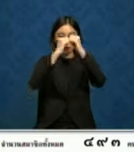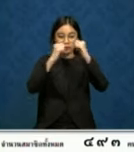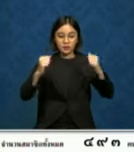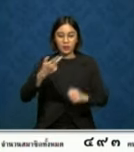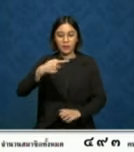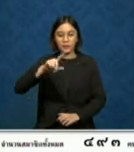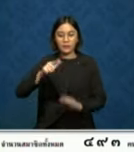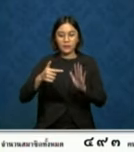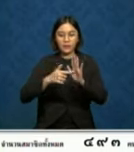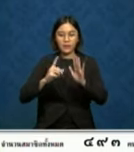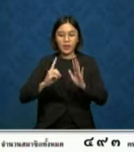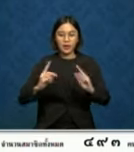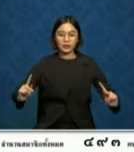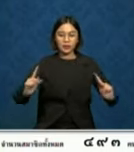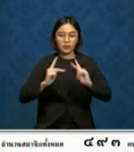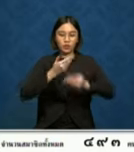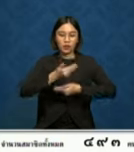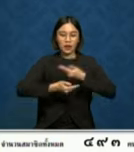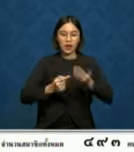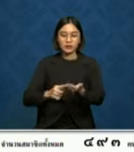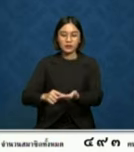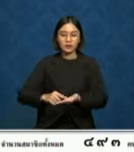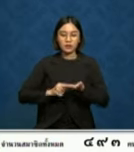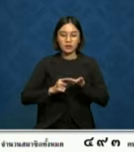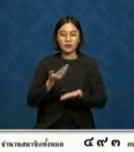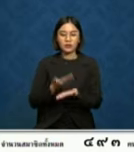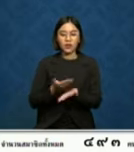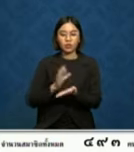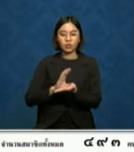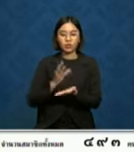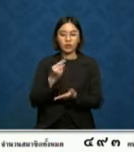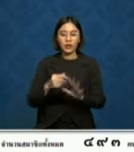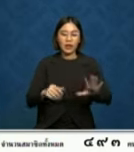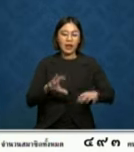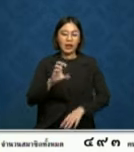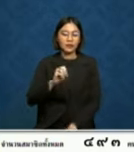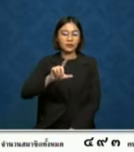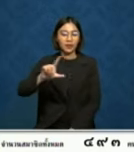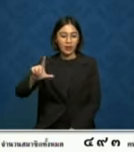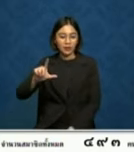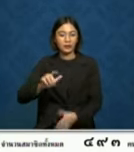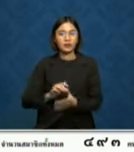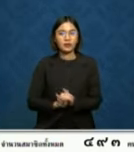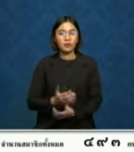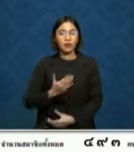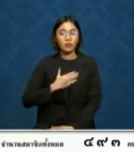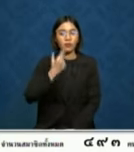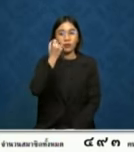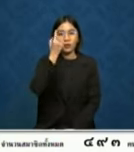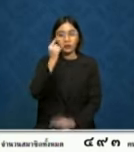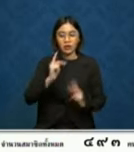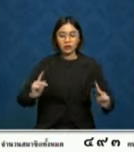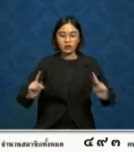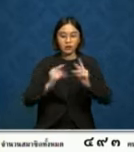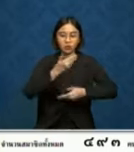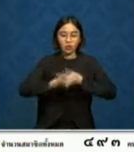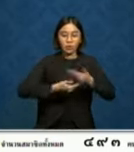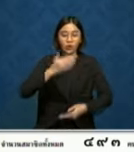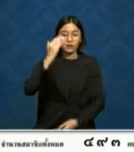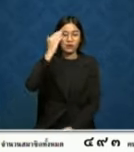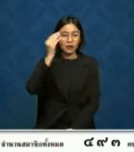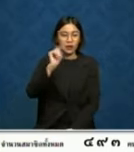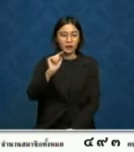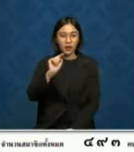ปลัดกระทรวงพาณิชย์ซึ่งได้เสนอขอรับงบประมาณจำนวน 50ล้านบาทผมเข้าใจครับว่ากระทรวงพาณิชย์คงทราบ